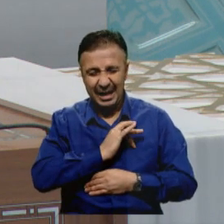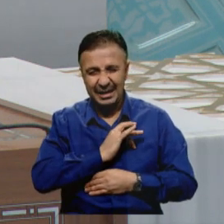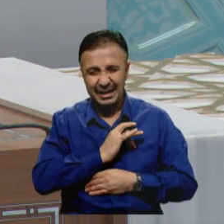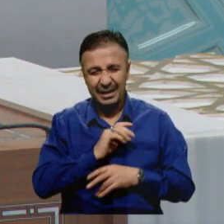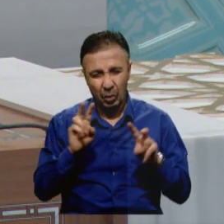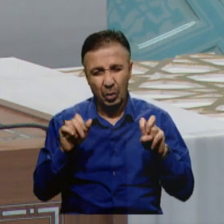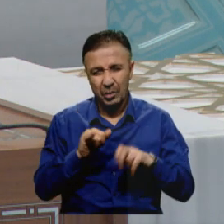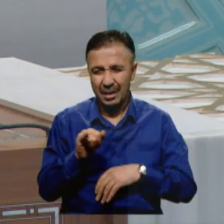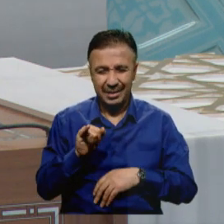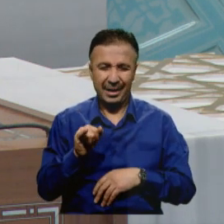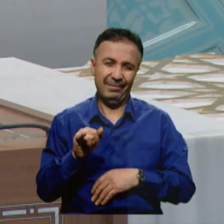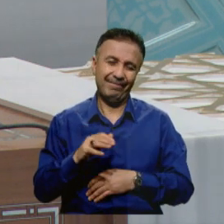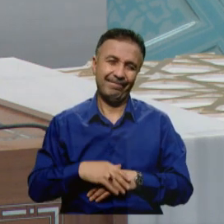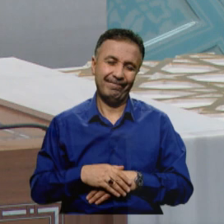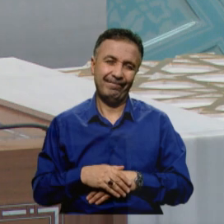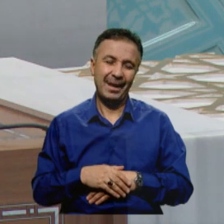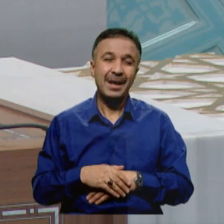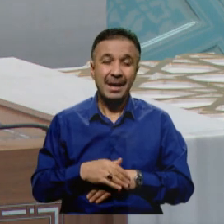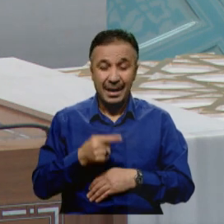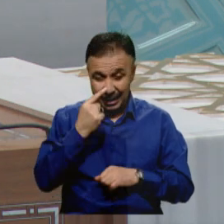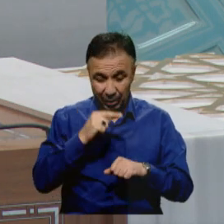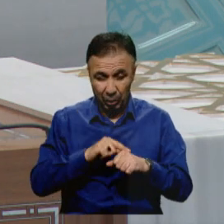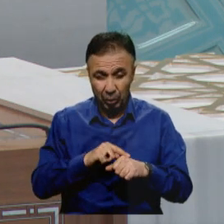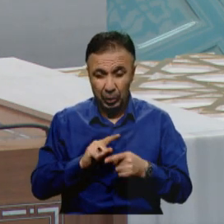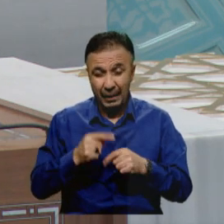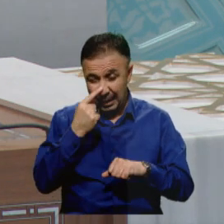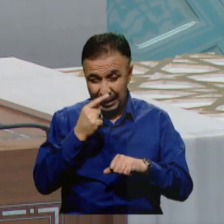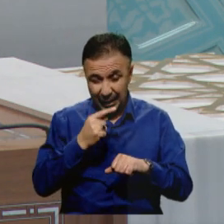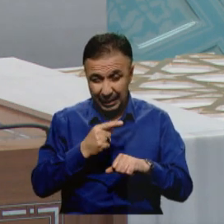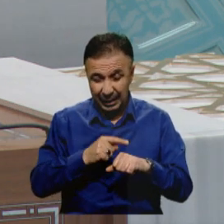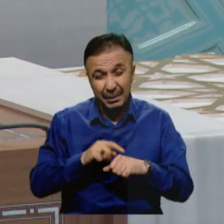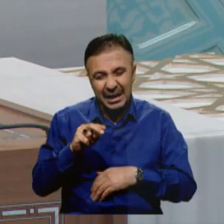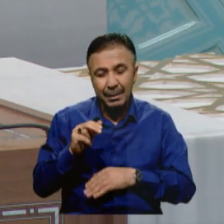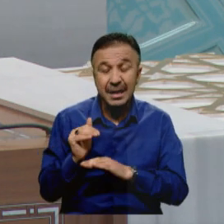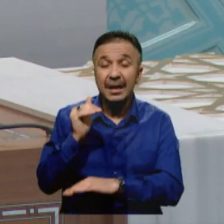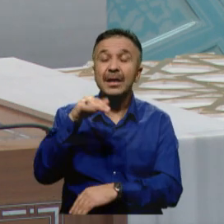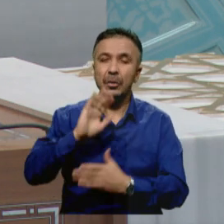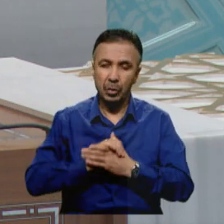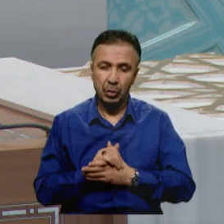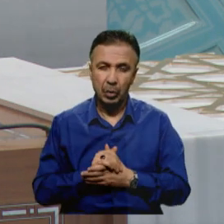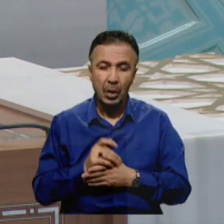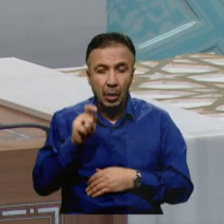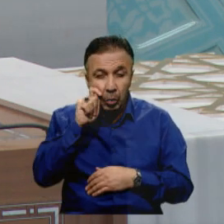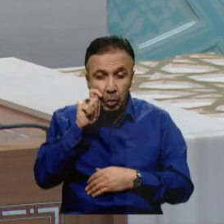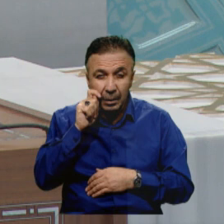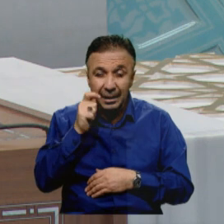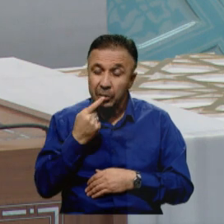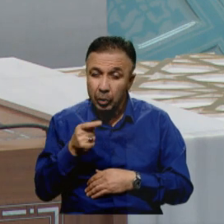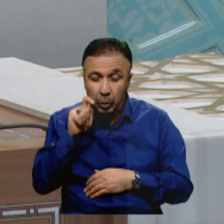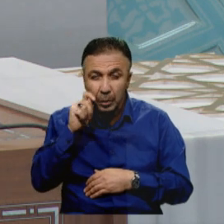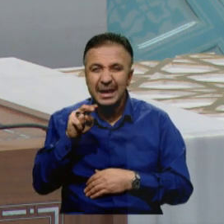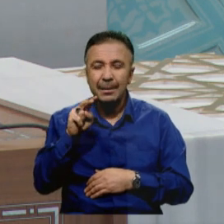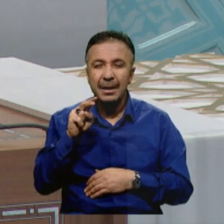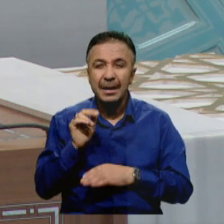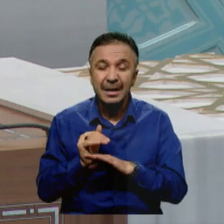var. İnanıyoruz ama inandığımız gibi yaşamıyoruz. Müslümanız diyoruz, Müslümanca davranmıyoruz.